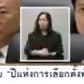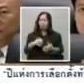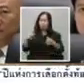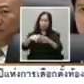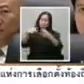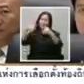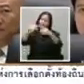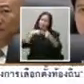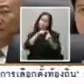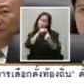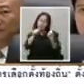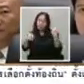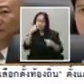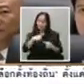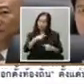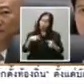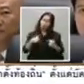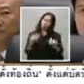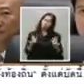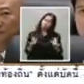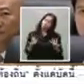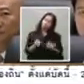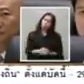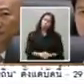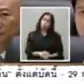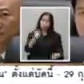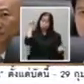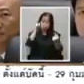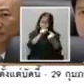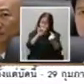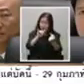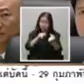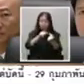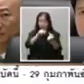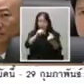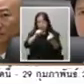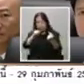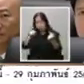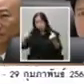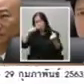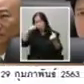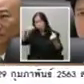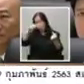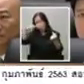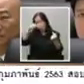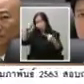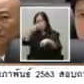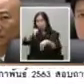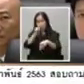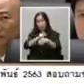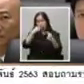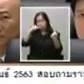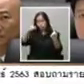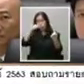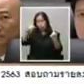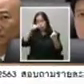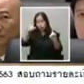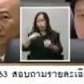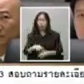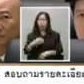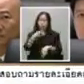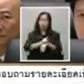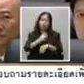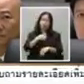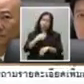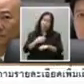คนก็นั่งคอยอยู่ท่านประธานครับแล้วไม่เข้าประเด็นไม่ว่าท่านประธานครับเสียดสีท่านประธานหลายครั้งแล้วครับบอกว่าท่านประธานหาทางลงบ้างเวลาท่